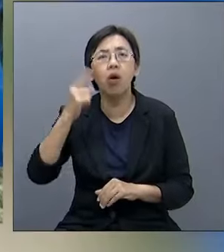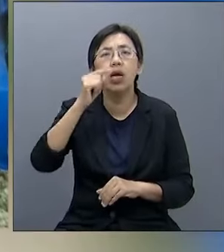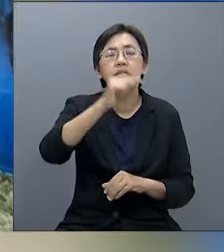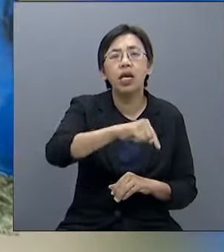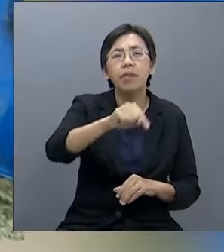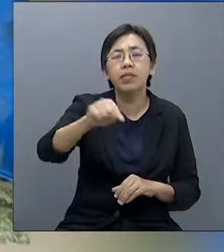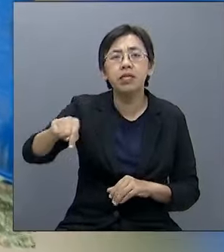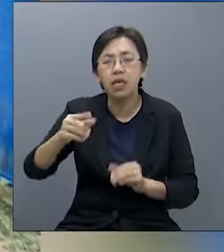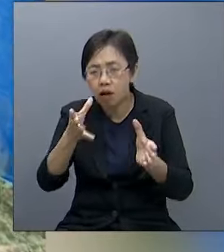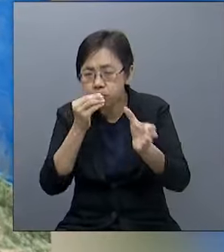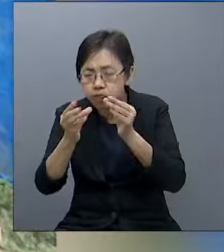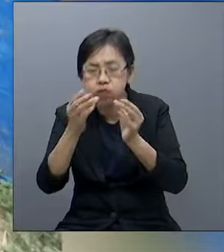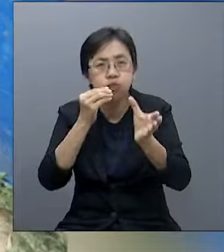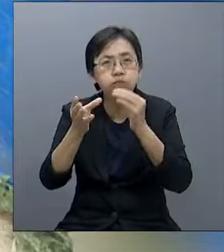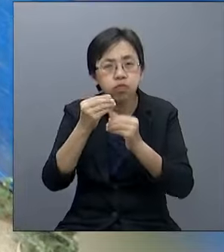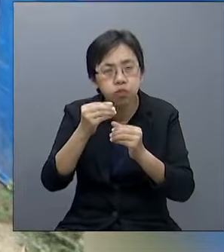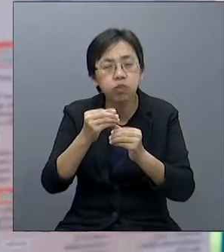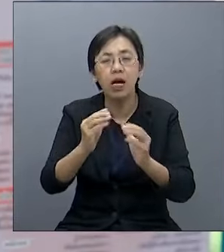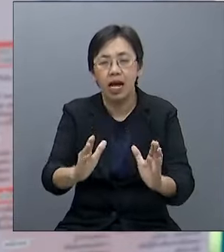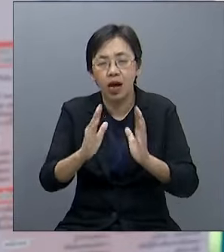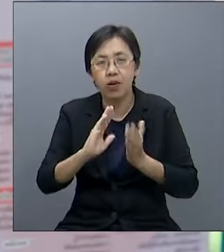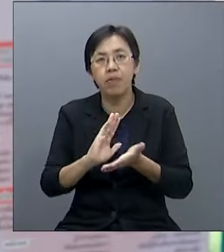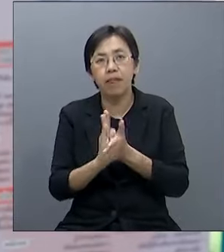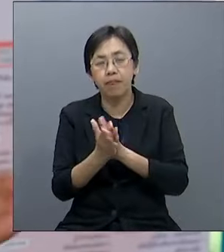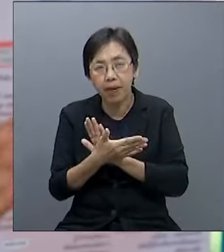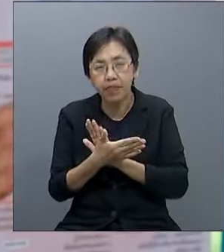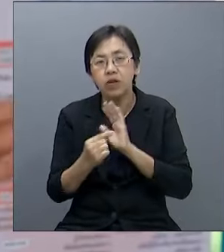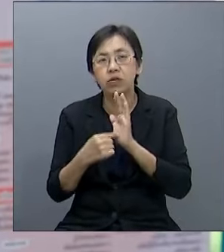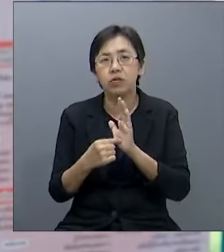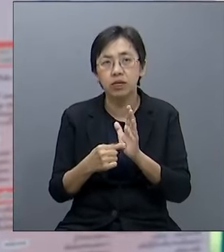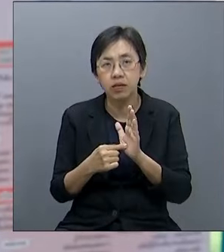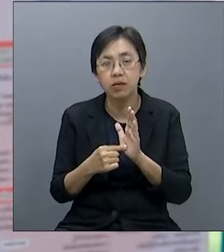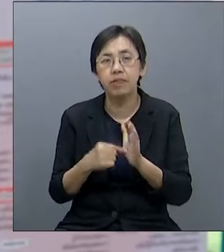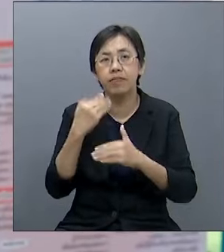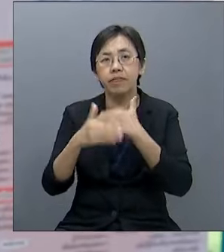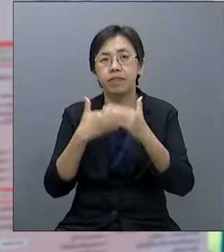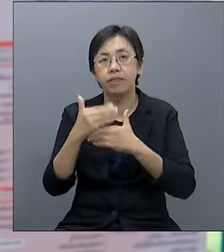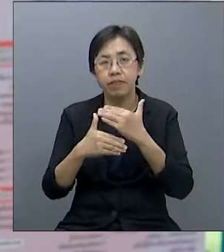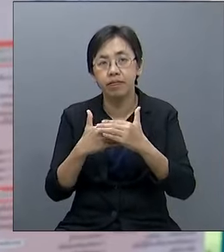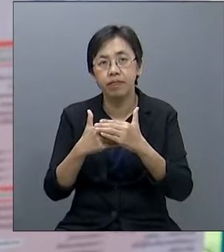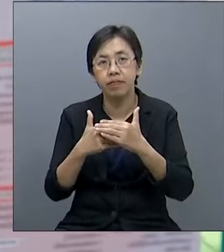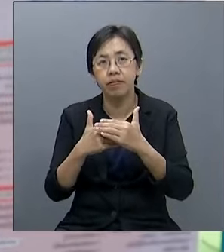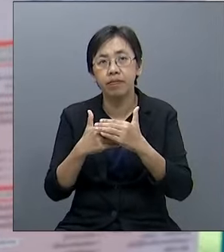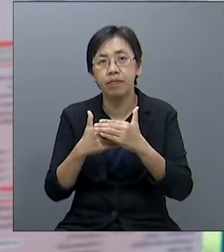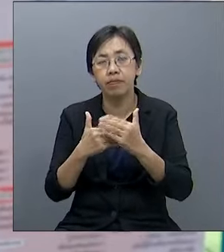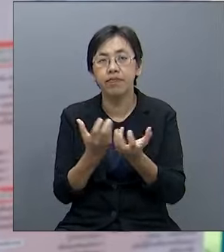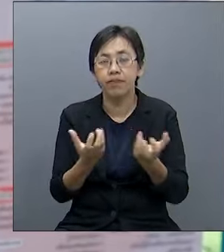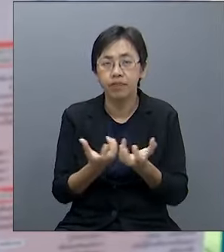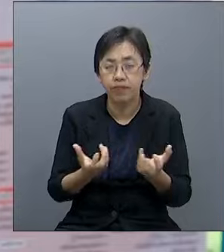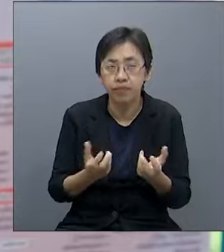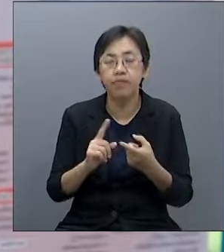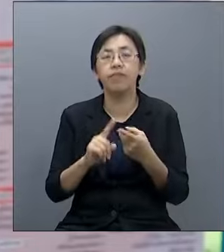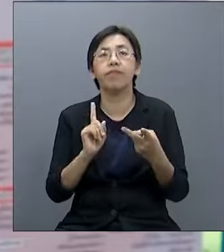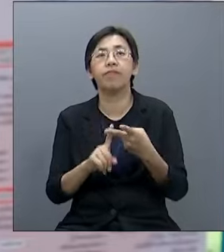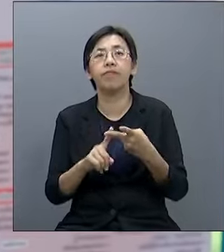ได้ไปเรียนรู้มานะคะเรามาปรับใช้ในพื้นที่นะคะไม่ว่าจะเป็นในเรื่องของการพัฒนาสิ่งบรรจุภัณฑ์นะคะหรือว่าพั